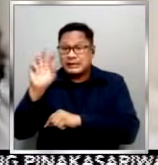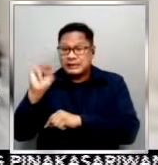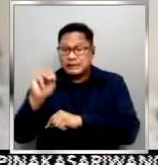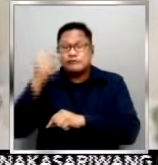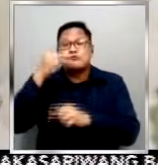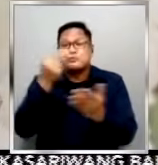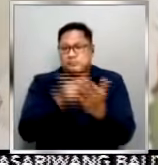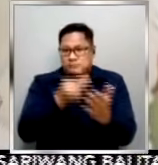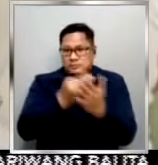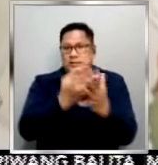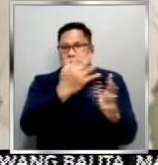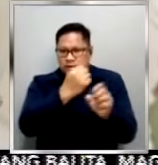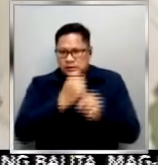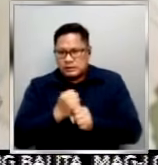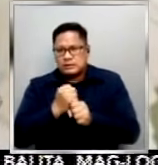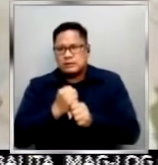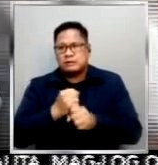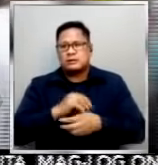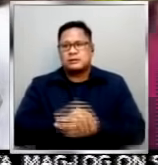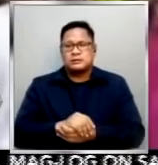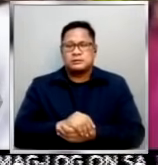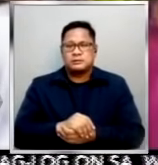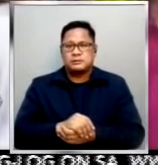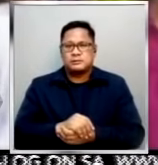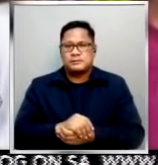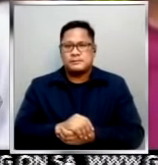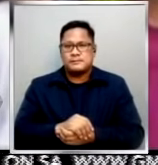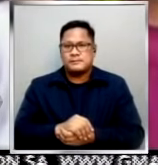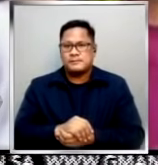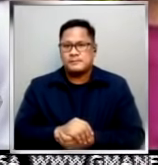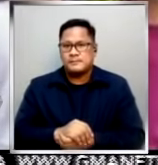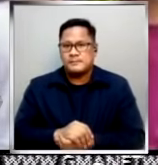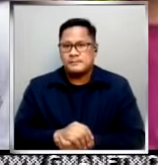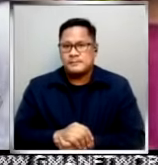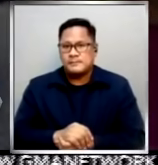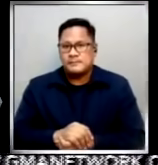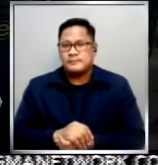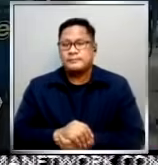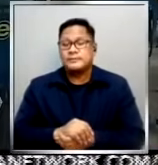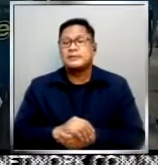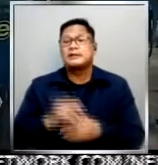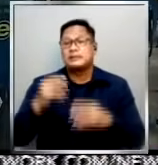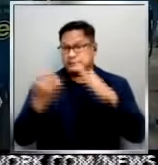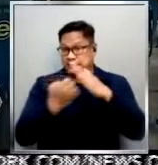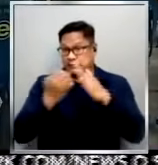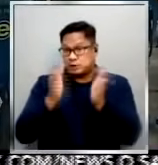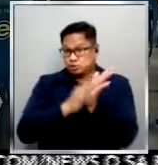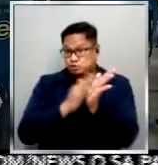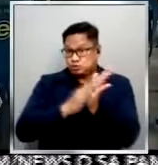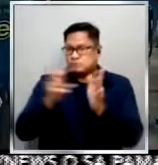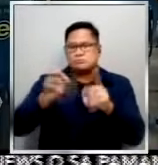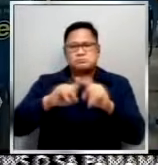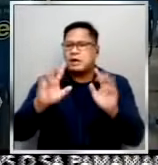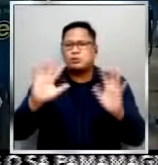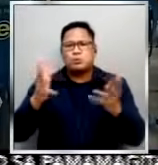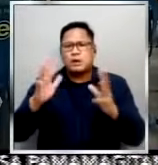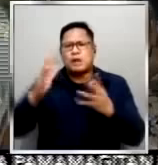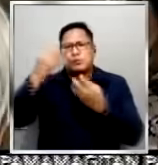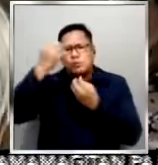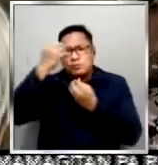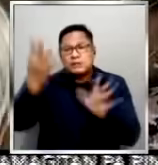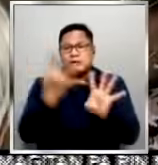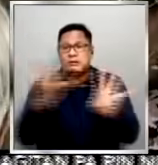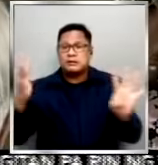umaga sa Bagong Ilog Elementary School. Hindi raw nasunod ang pila noong una. Pero naayos naman ito pagsapit ng